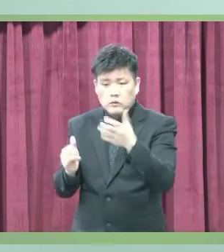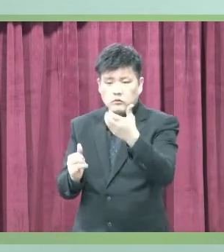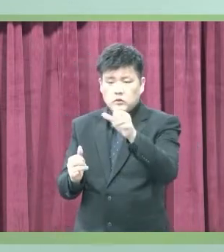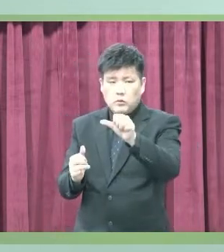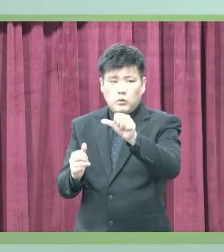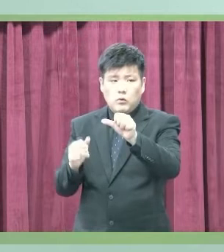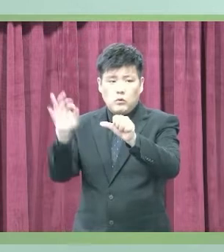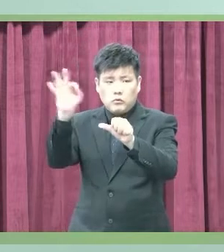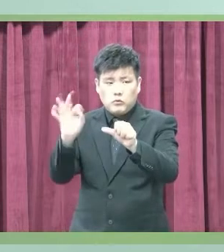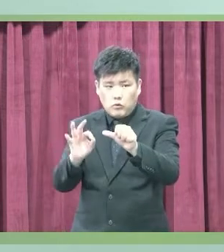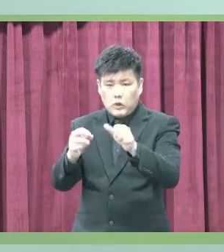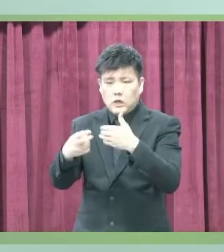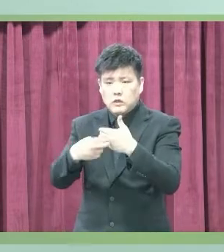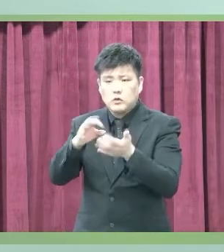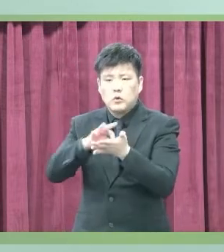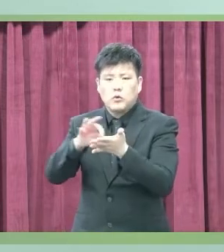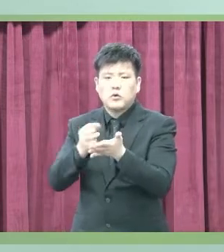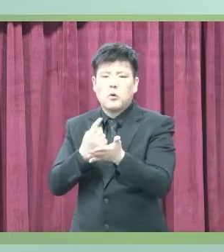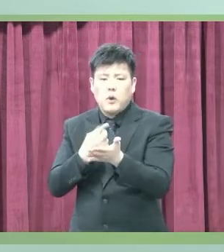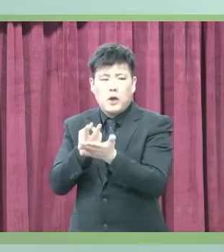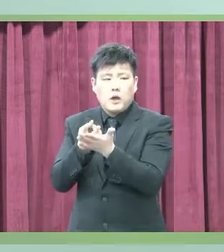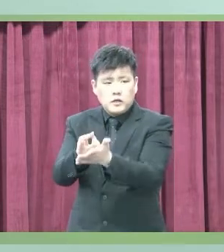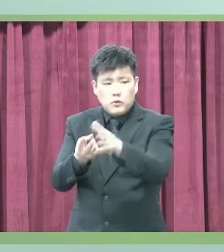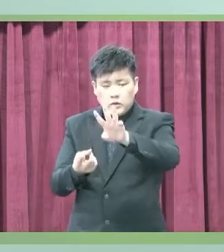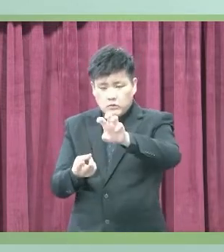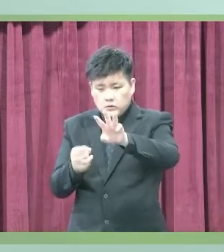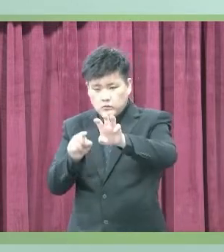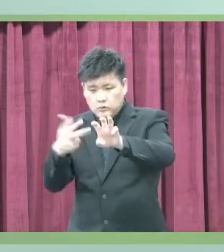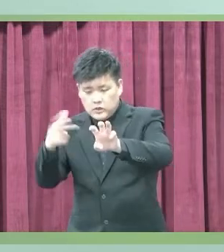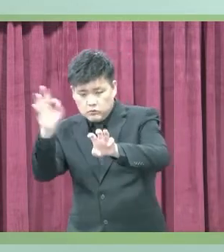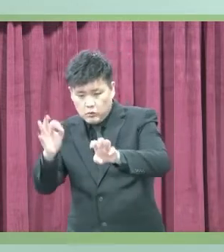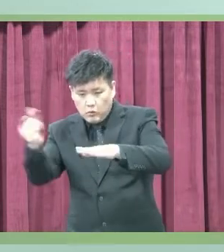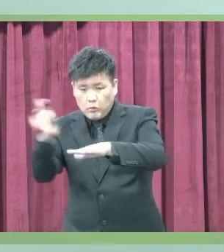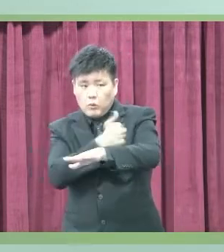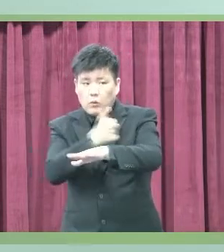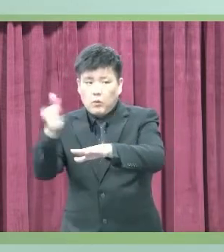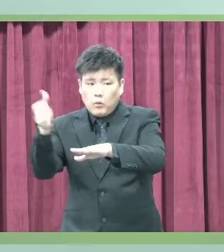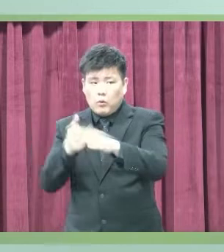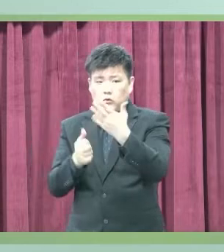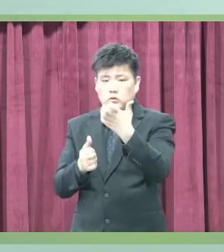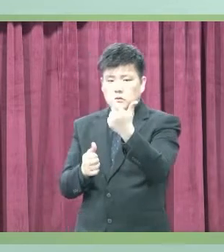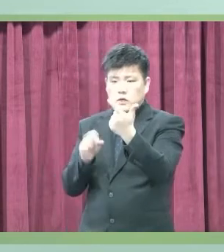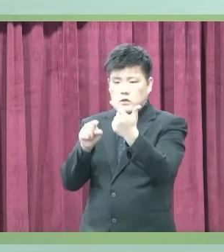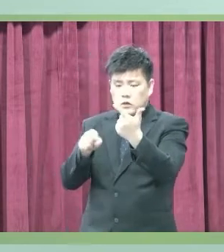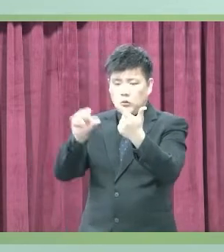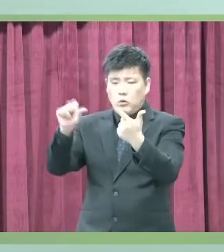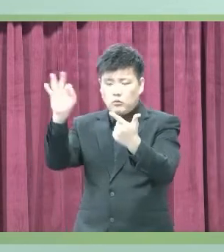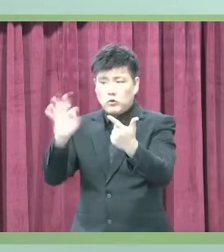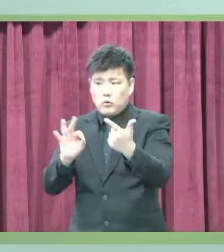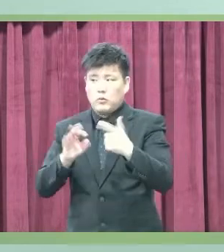95.9%가 의료이용을 하였고 입원은 33.7%, 외래는 91.5%가 이용한 것으로